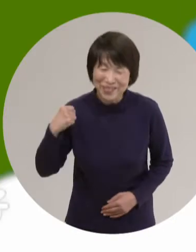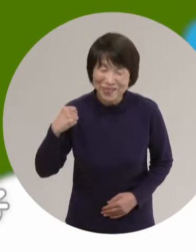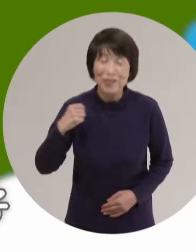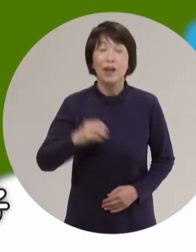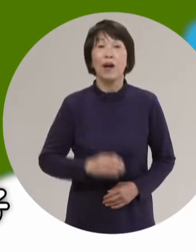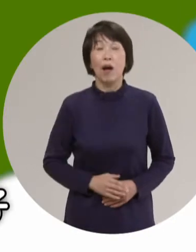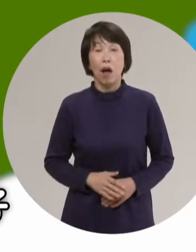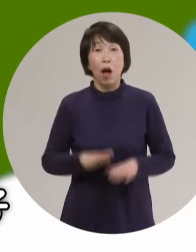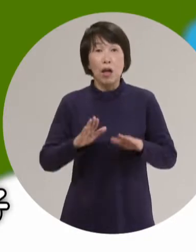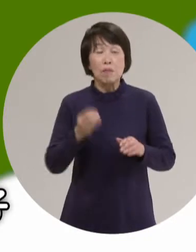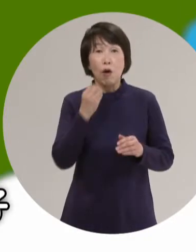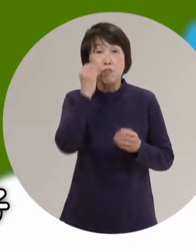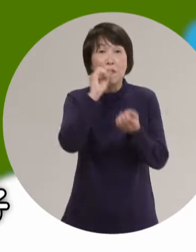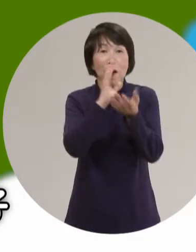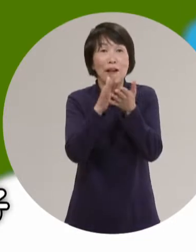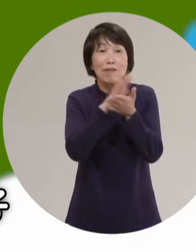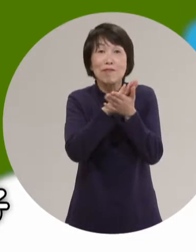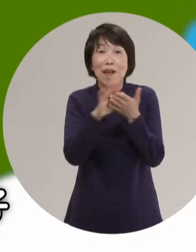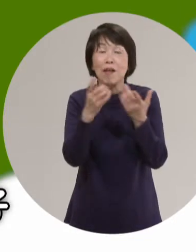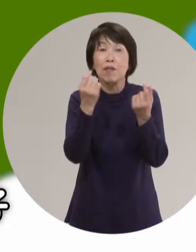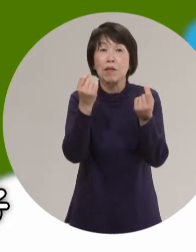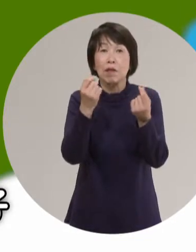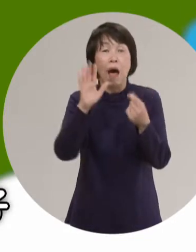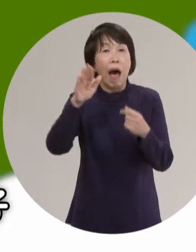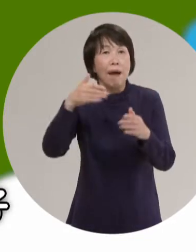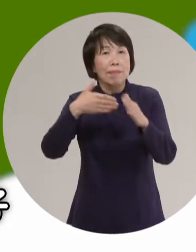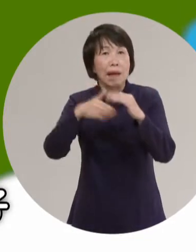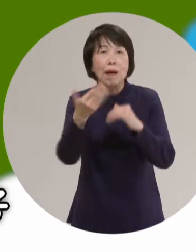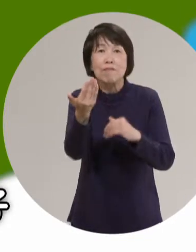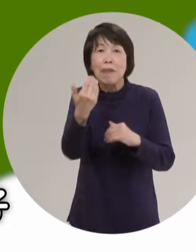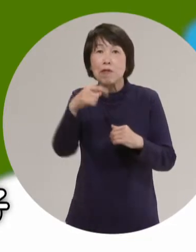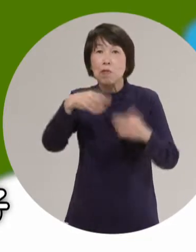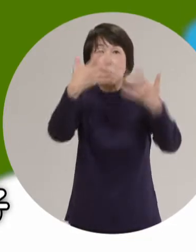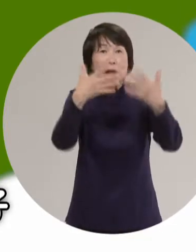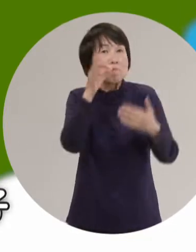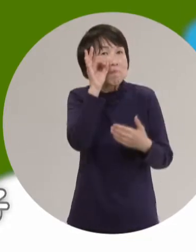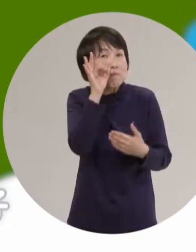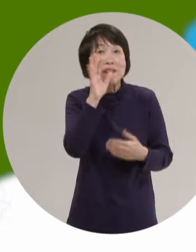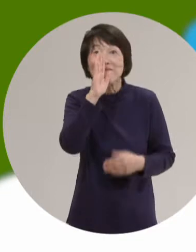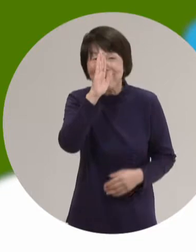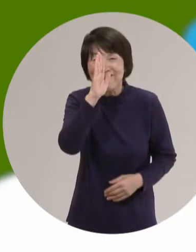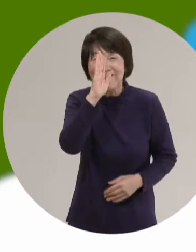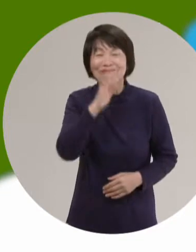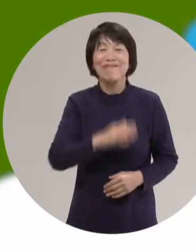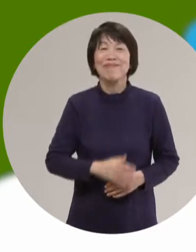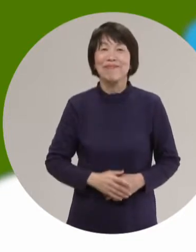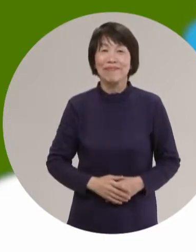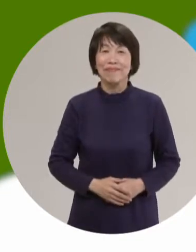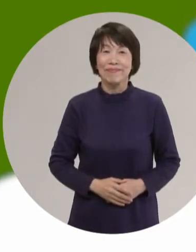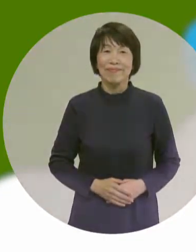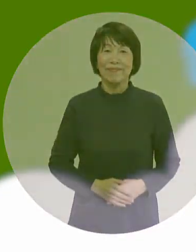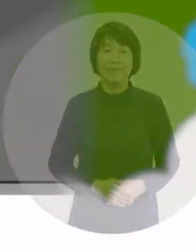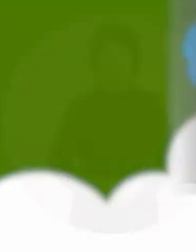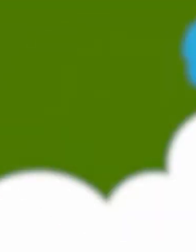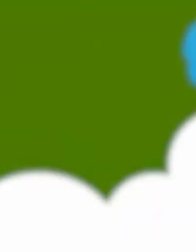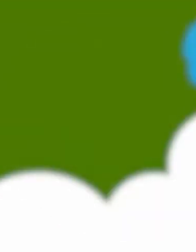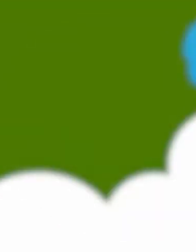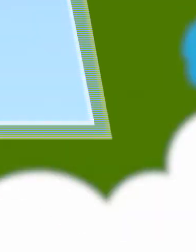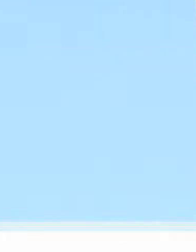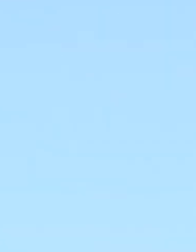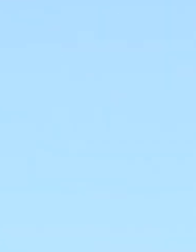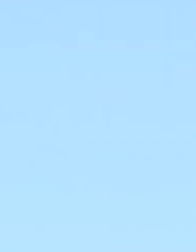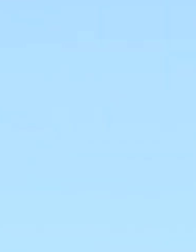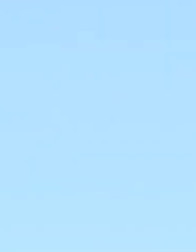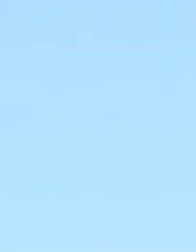おはようございます。梅の花の季節ですよね。お出かけ前に30分お付き合いください。